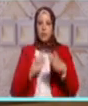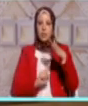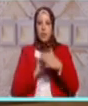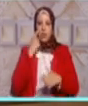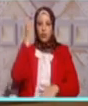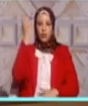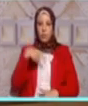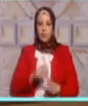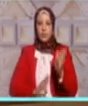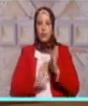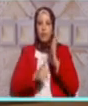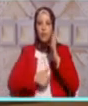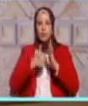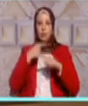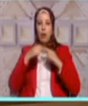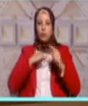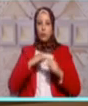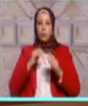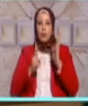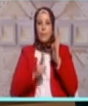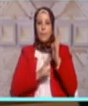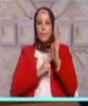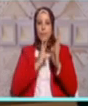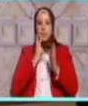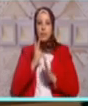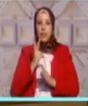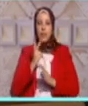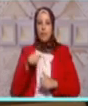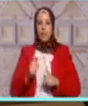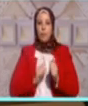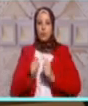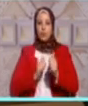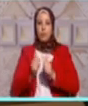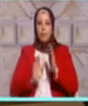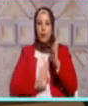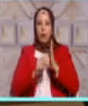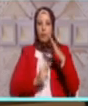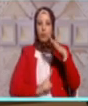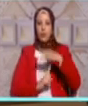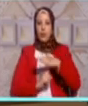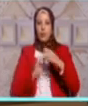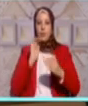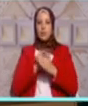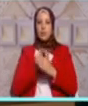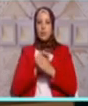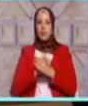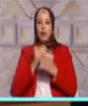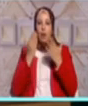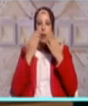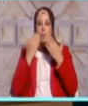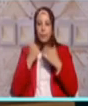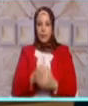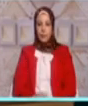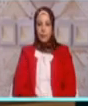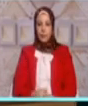شمس. فوز جامعة عين شمس بالمركز الثاني في مسابقة أفضل جامعة صديقة للبيئة. مع